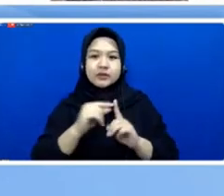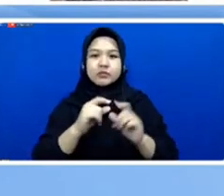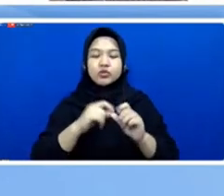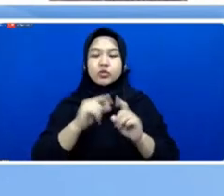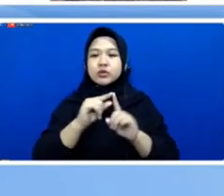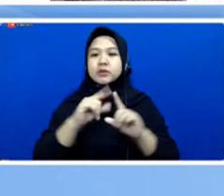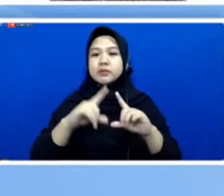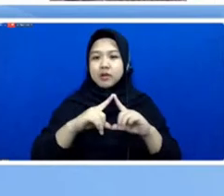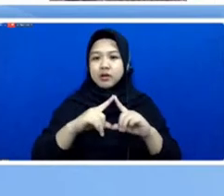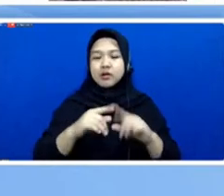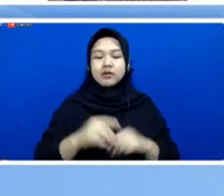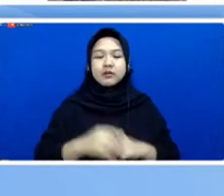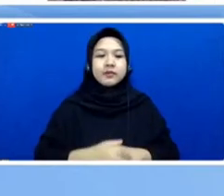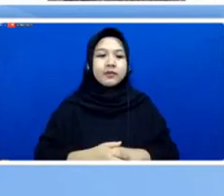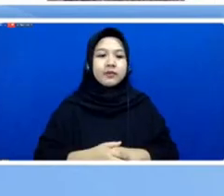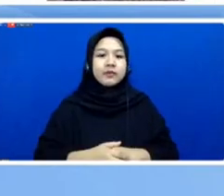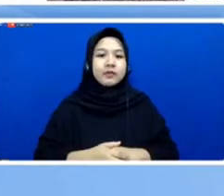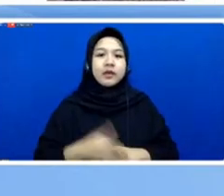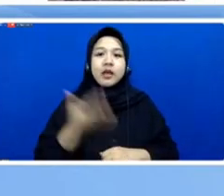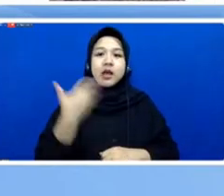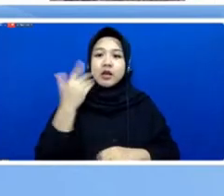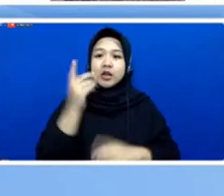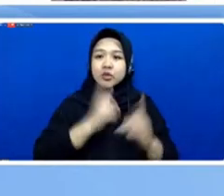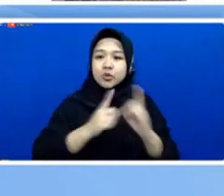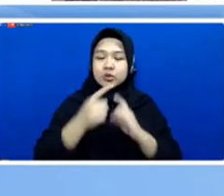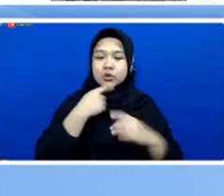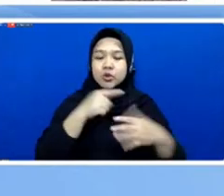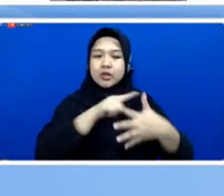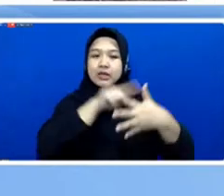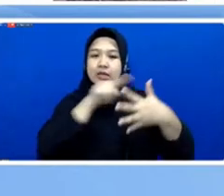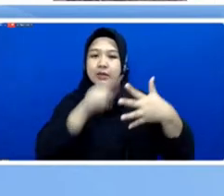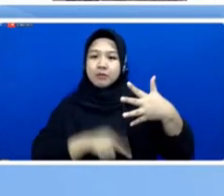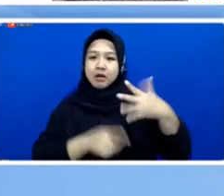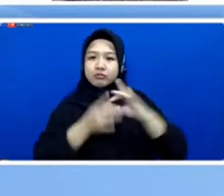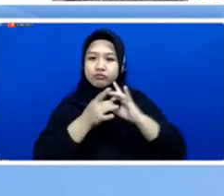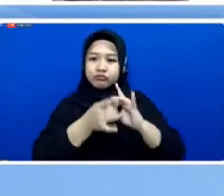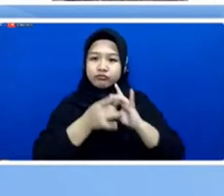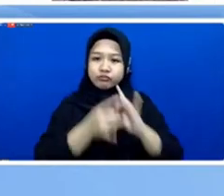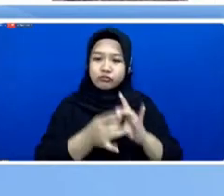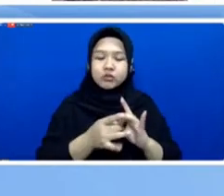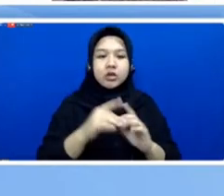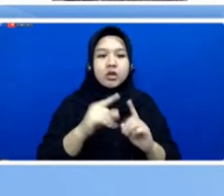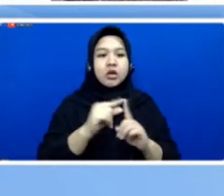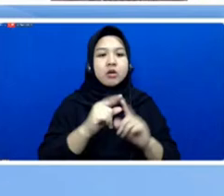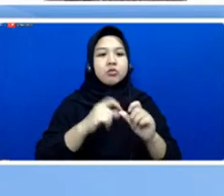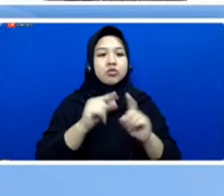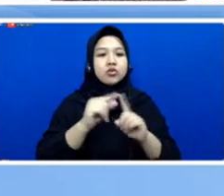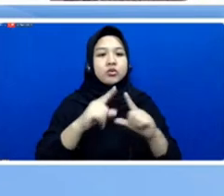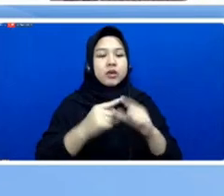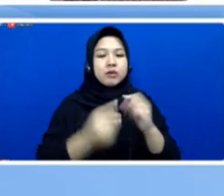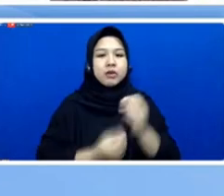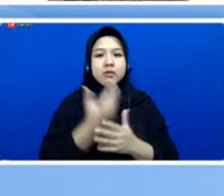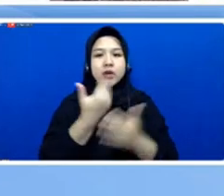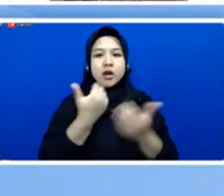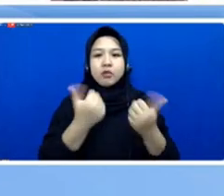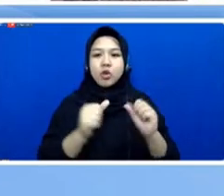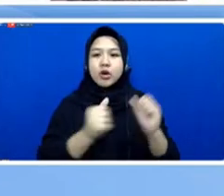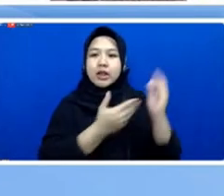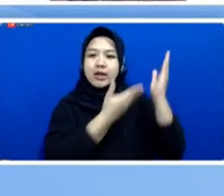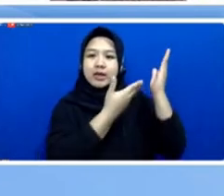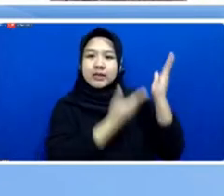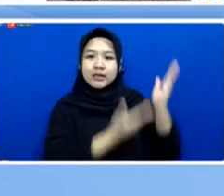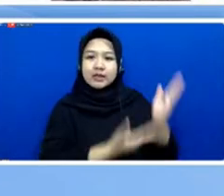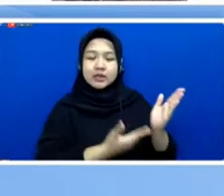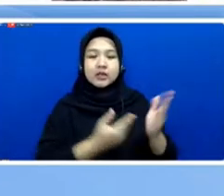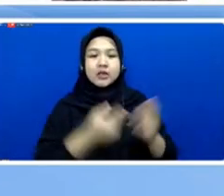yang menarik kalau tadi di awal ada diskusi tentang pentahelix, sebenarnya Puspa ini, kita mengembangkan model ini. Jadi ini pembiayaannya